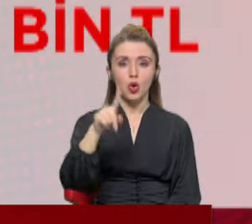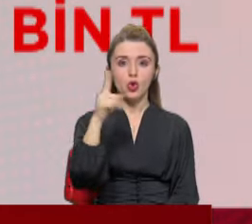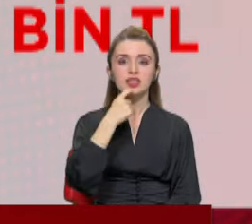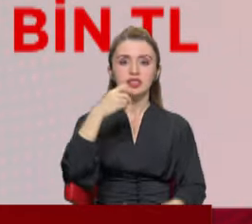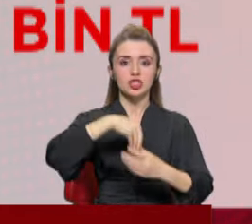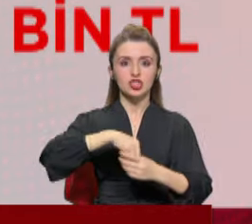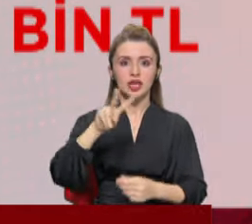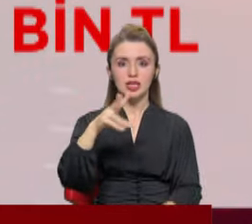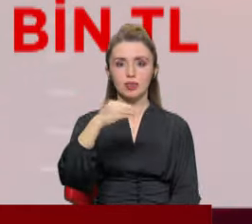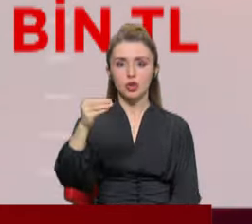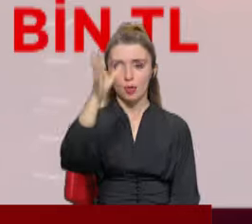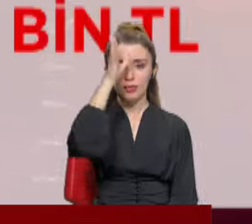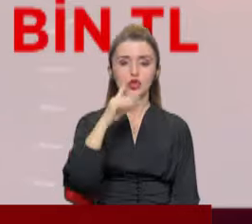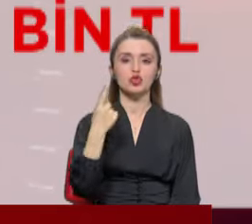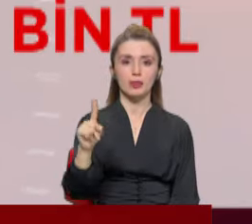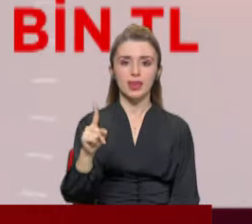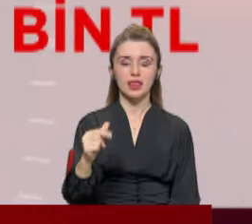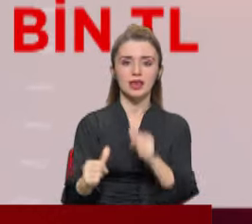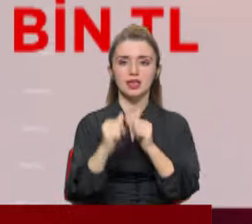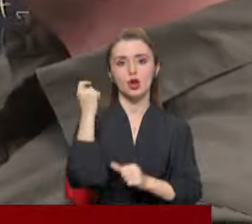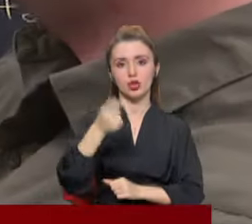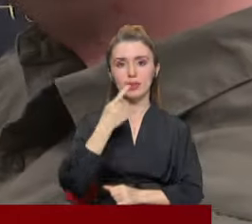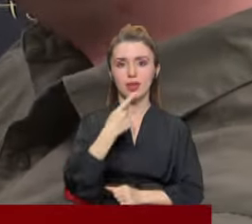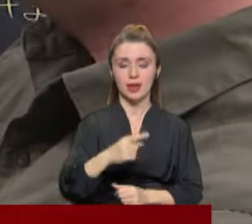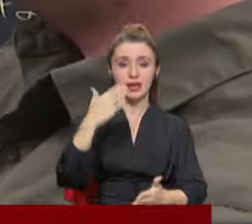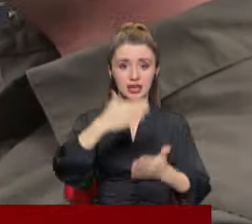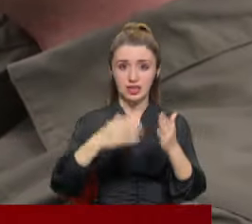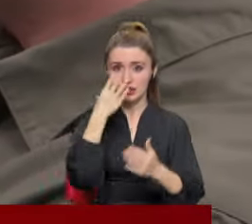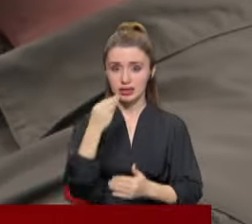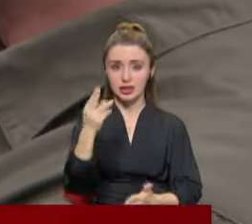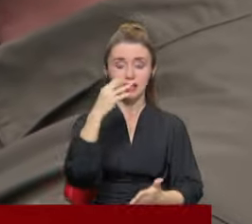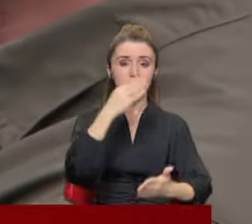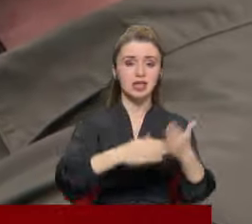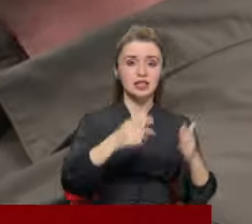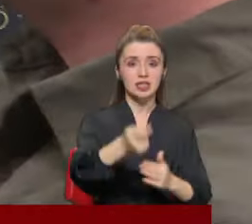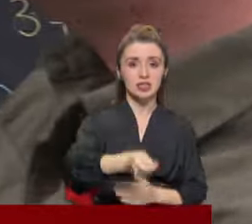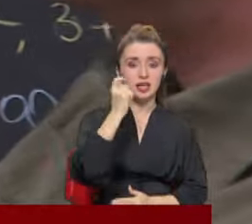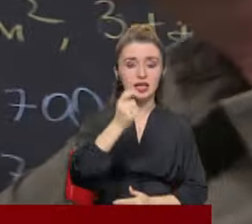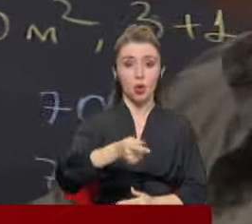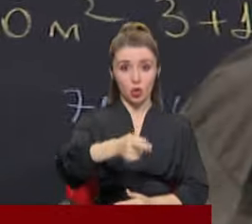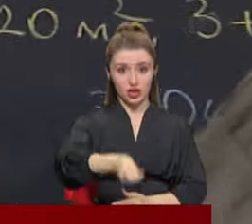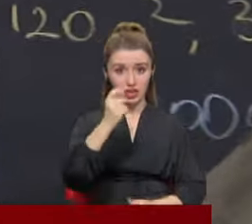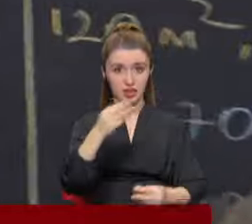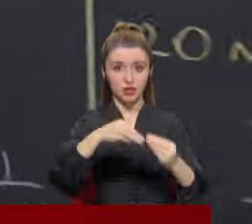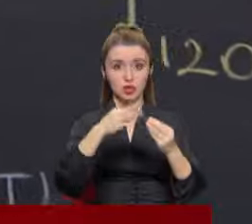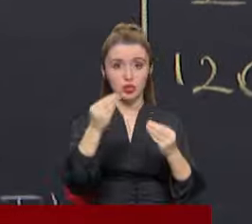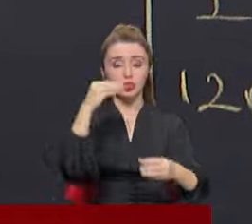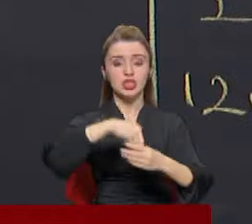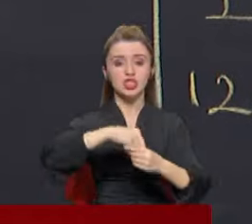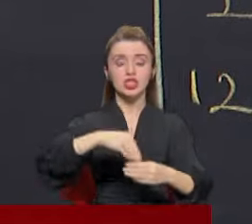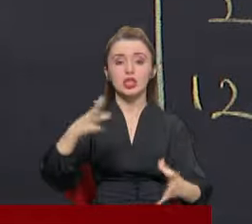yılda 2 milyon 500 bin lira geri ödeme demek. Yarısı hibe, yarısı kredi ama o krediye faiz işlediği için toplamda